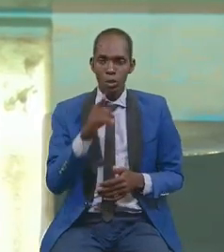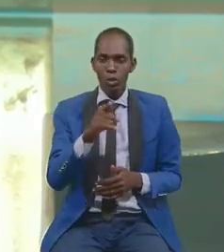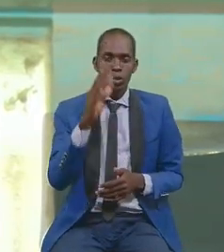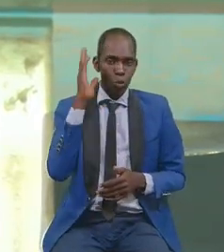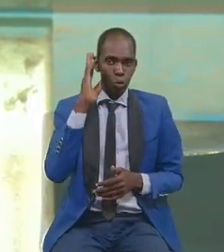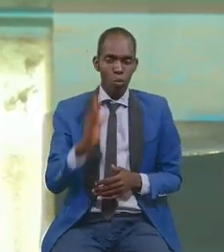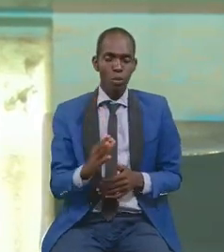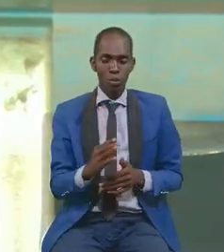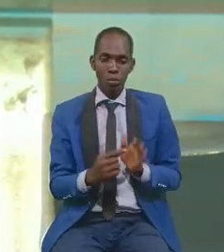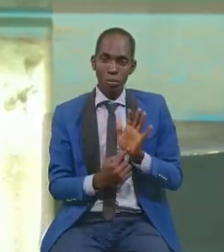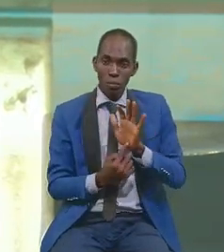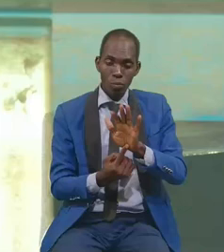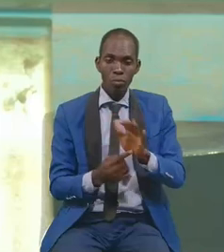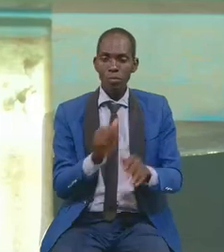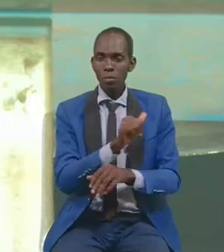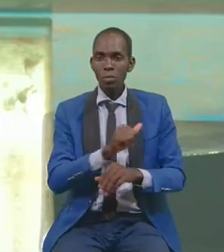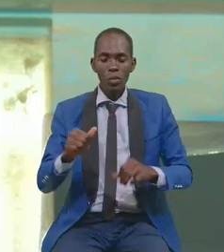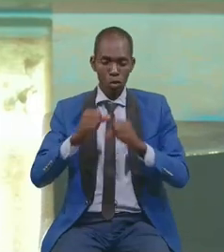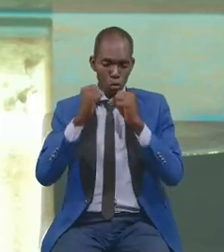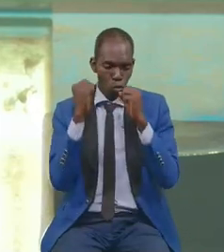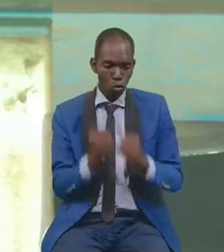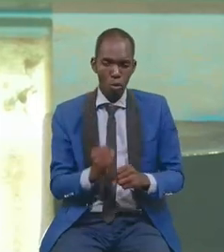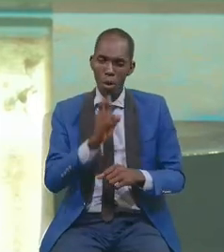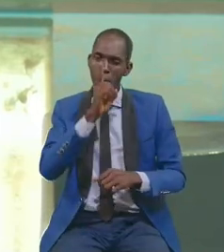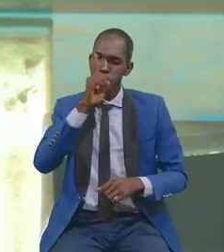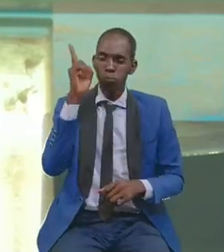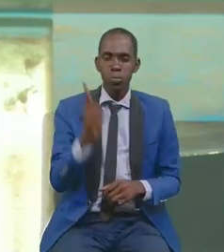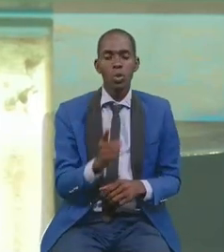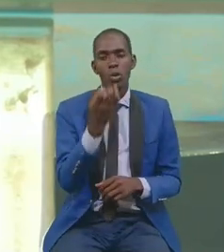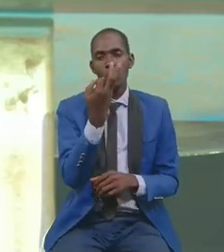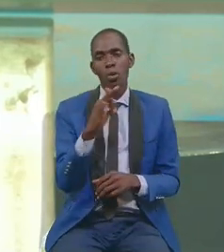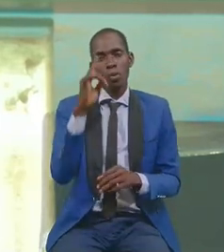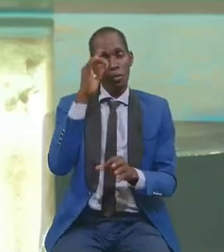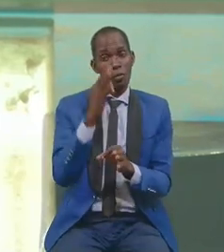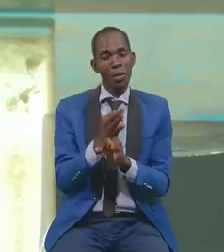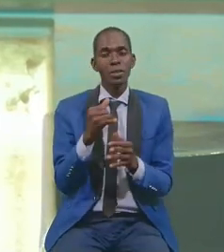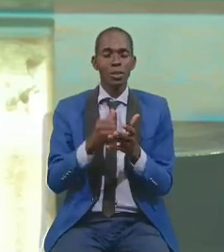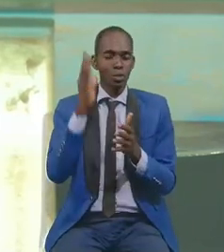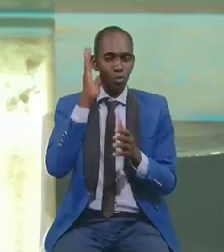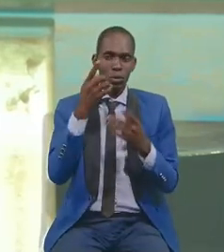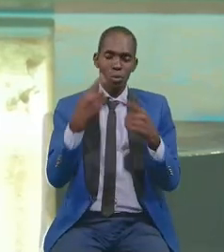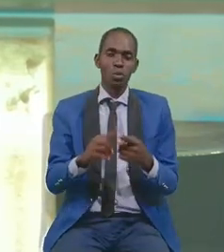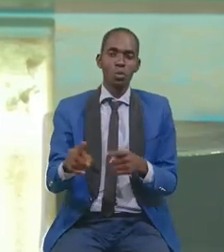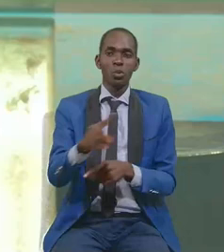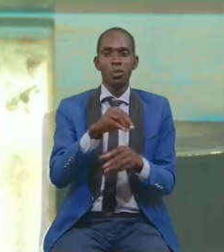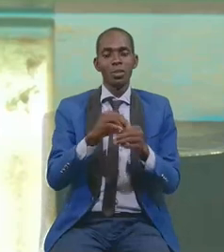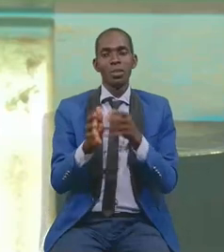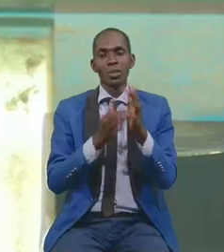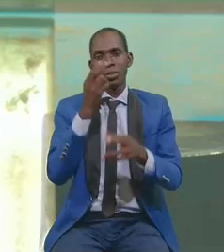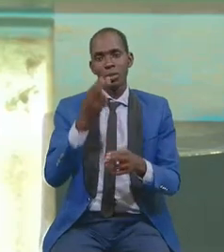une forte assurance de foi. Et ce sera fait. Romains,